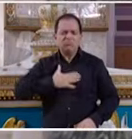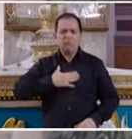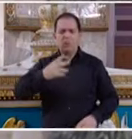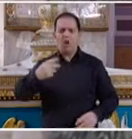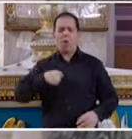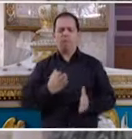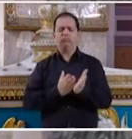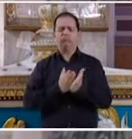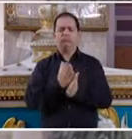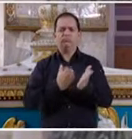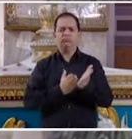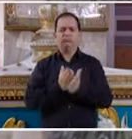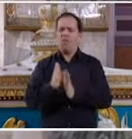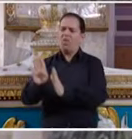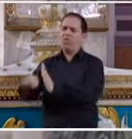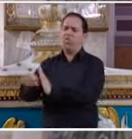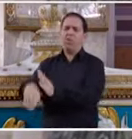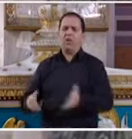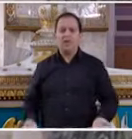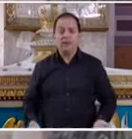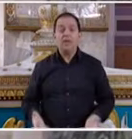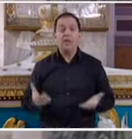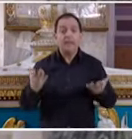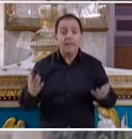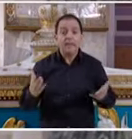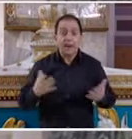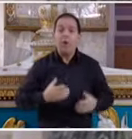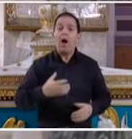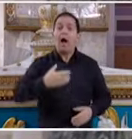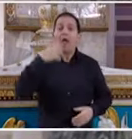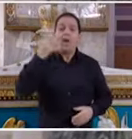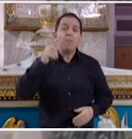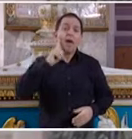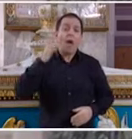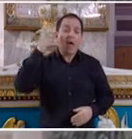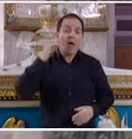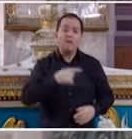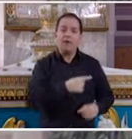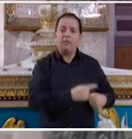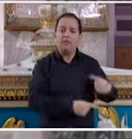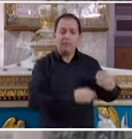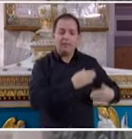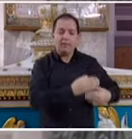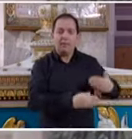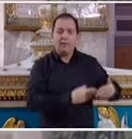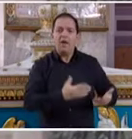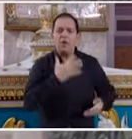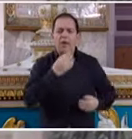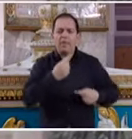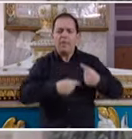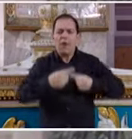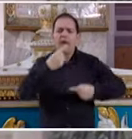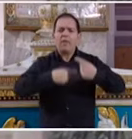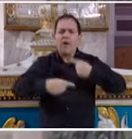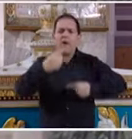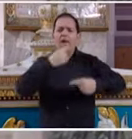δίκιο. Με ένα λόγο, αδερφοί μου, γνήσια παιδιά του Αδάμ και της Εύας, ή την παιδιά της δικαιολογίας